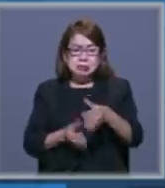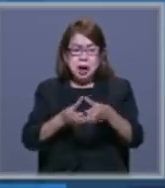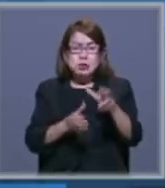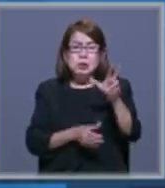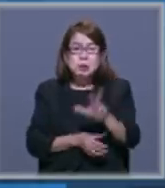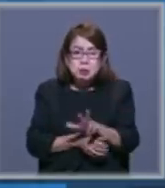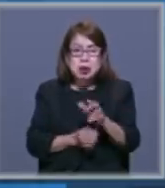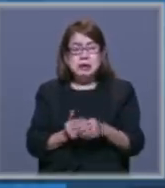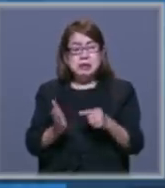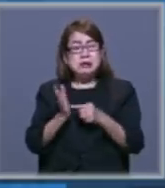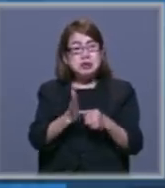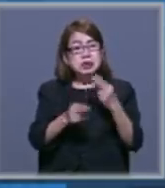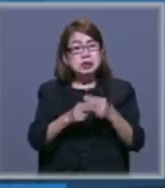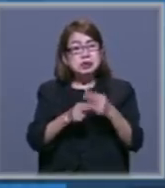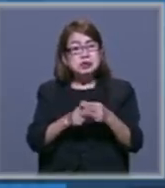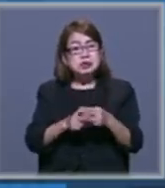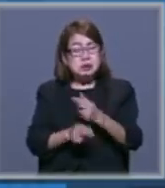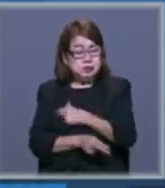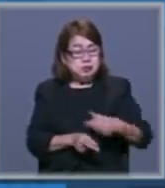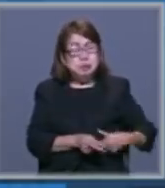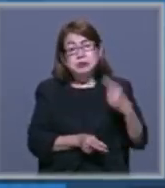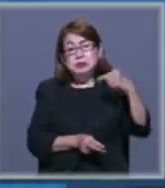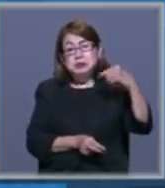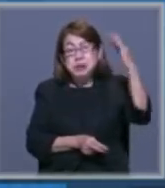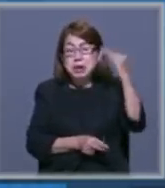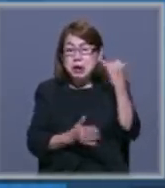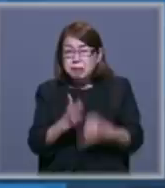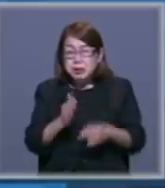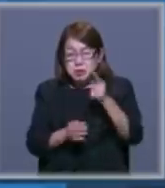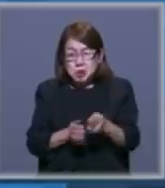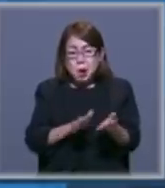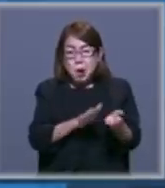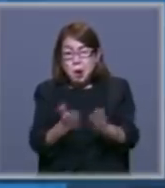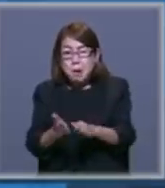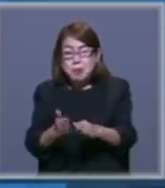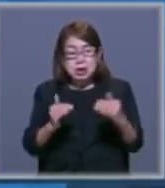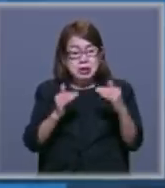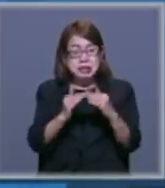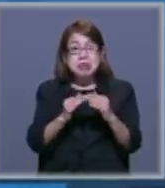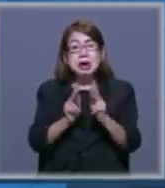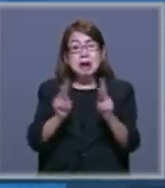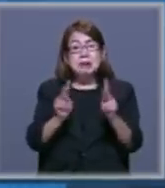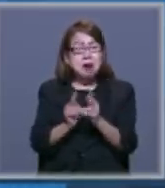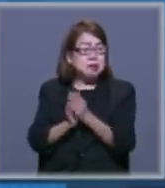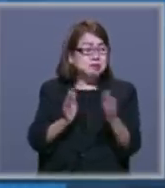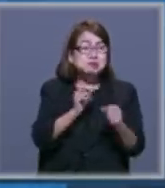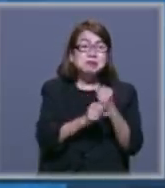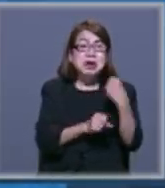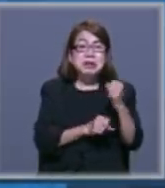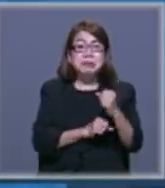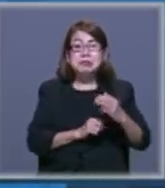าติเสนอชื่อทุนกระหม่อมหญิงถึงเป็นความผิดขั้นยุบพรรคและตัดสิทธิกรรมการพรรคทันทีล